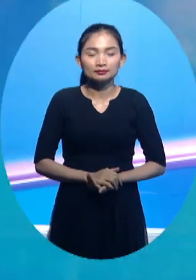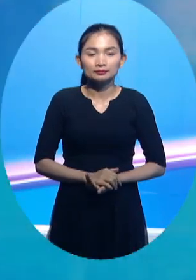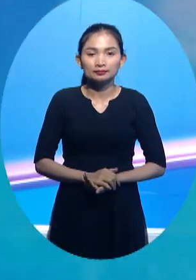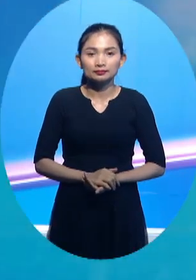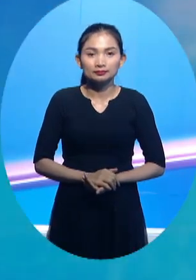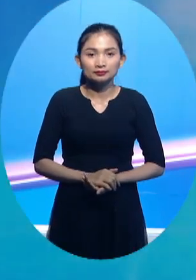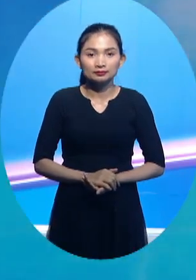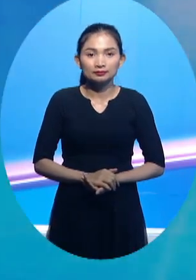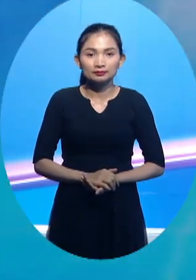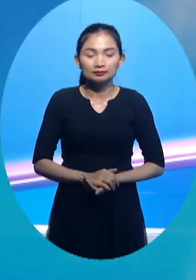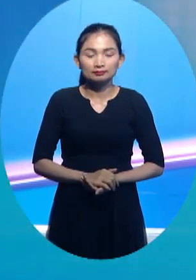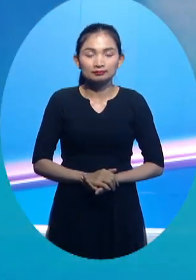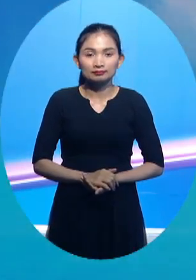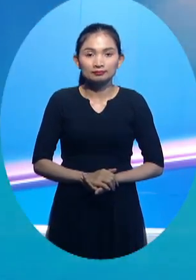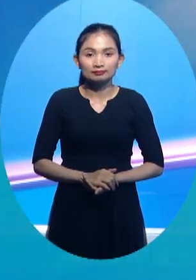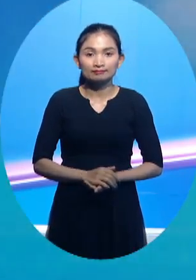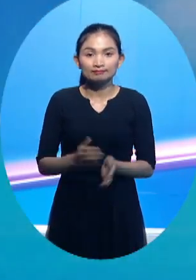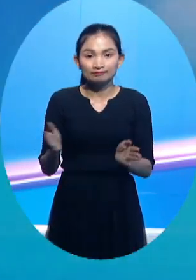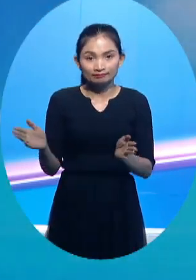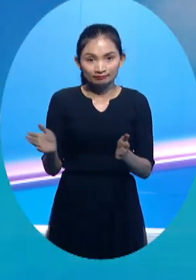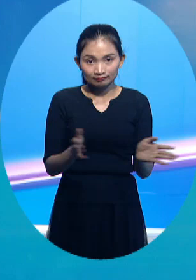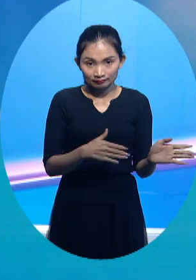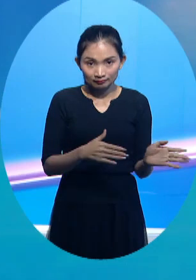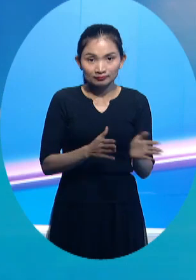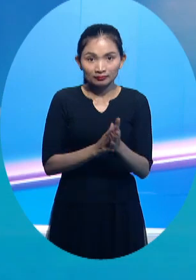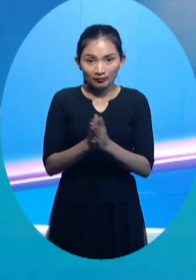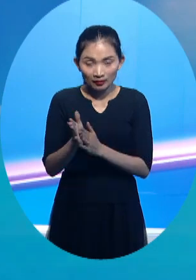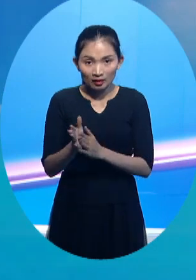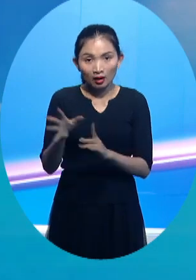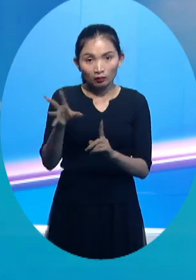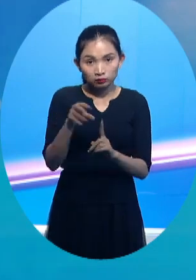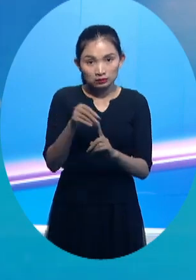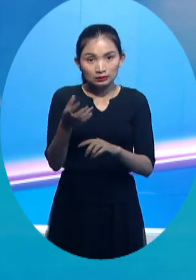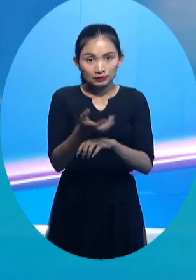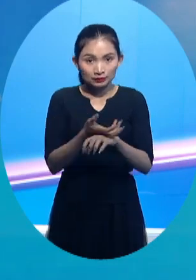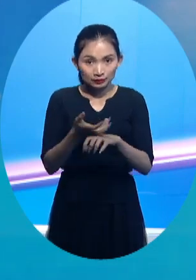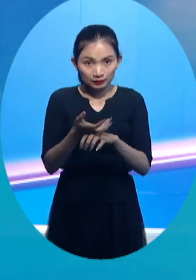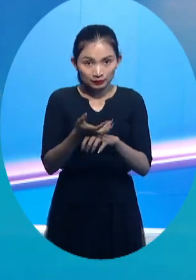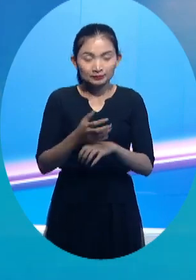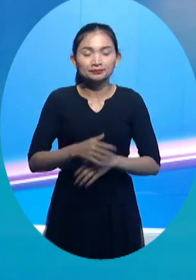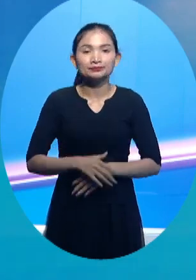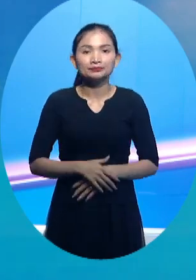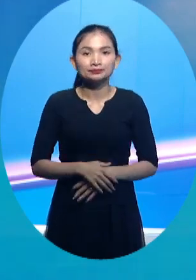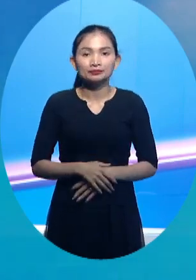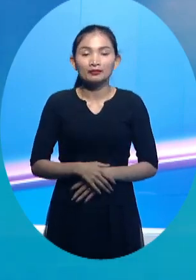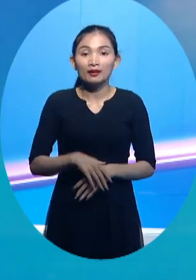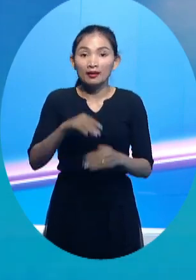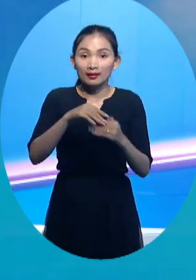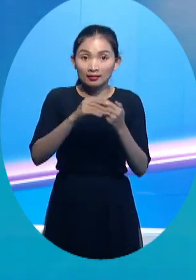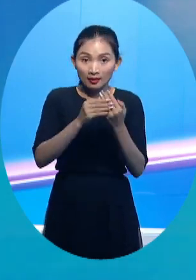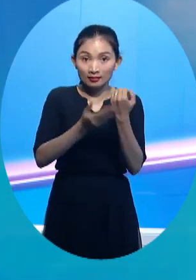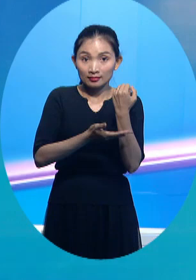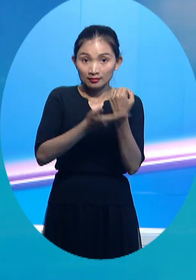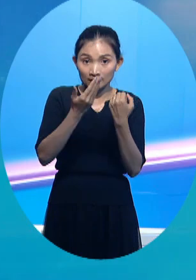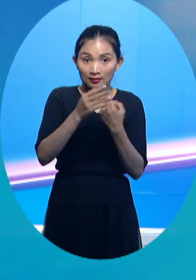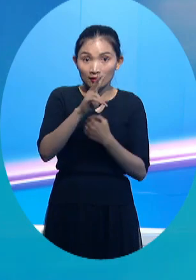hấp Xin Được Trở Lại phần tin trong nước thưa quý vị Sở Du lịch thành phố Hồ Chí Minh cho biết trong đợt nghỉ tích dươ lịch 2024 cách tham